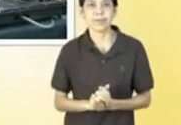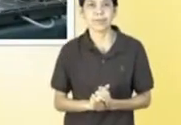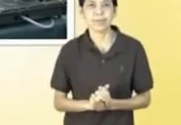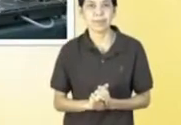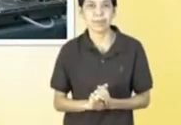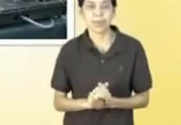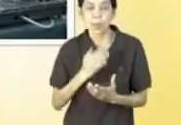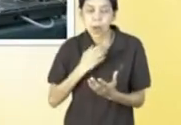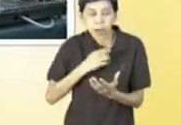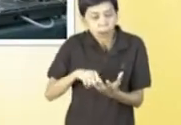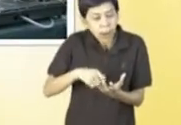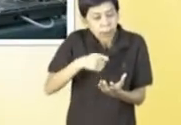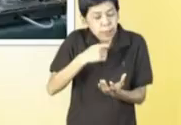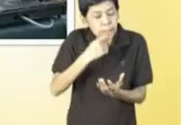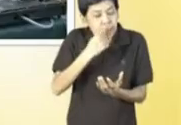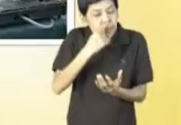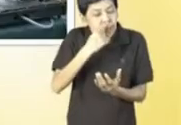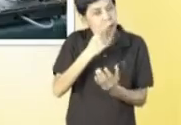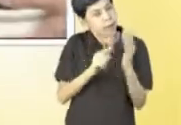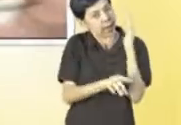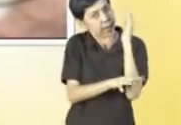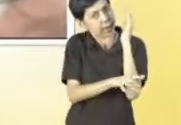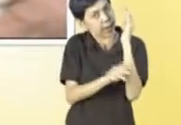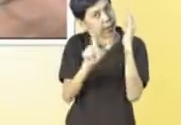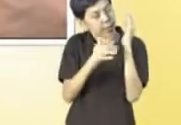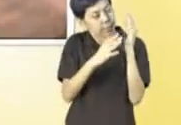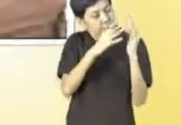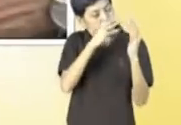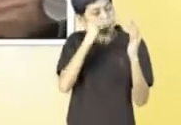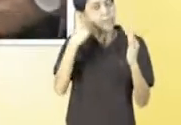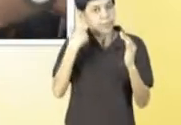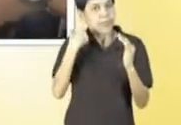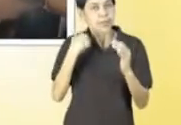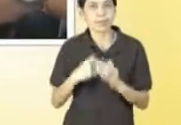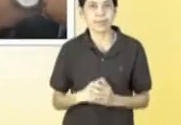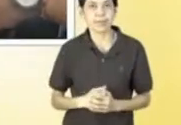เวลารับประทานก็จะได้กลิ่นกระชายด้วย ครับผม